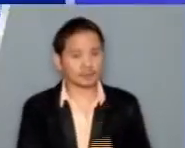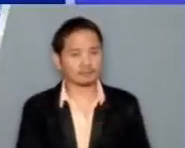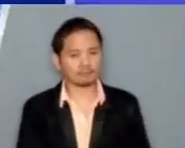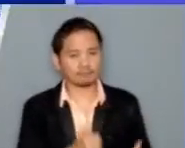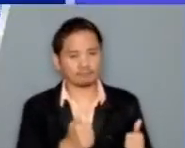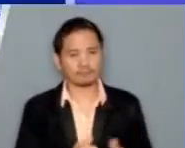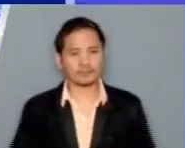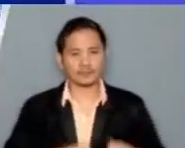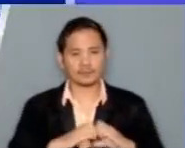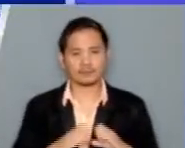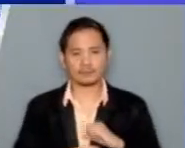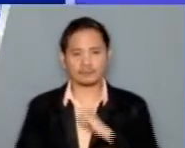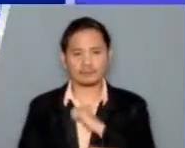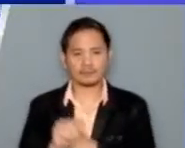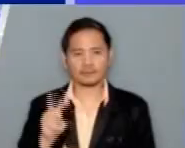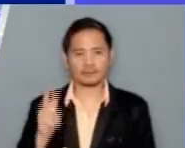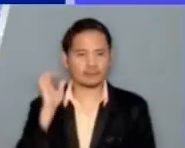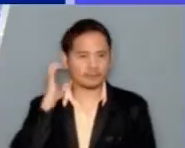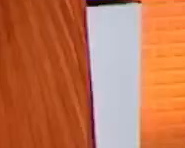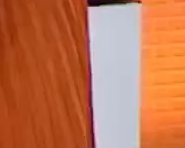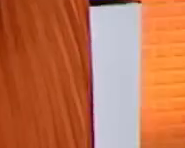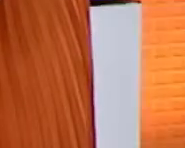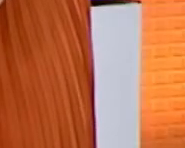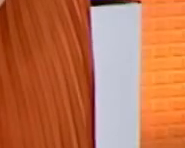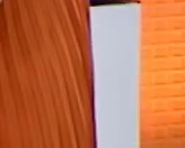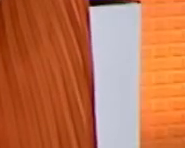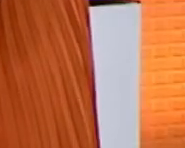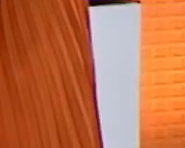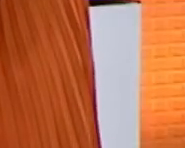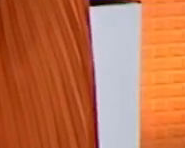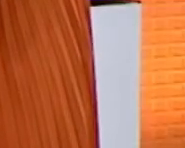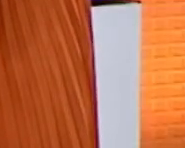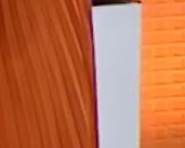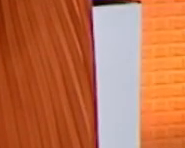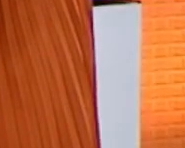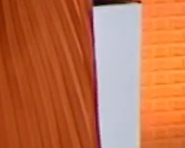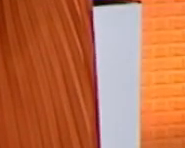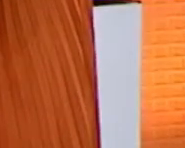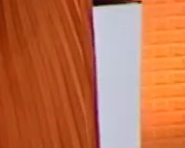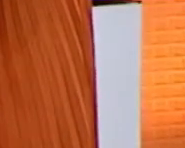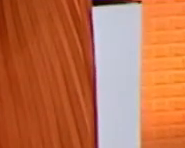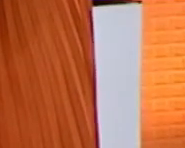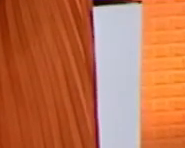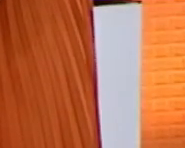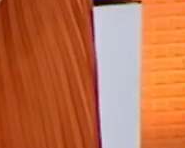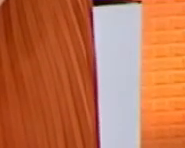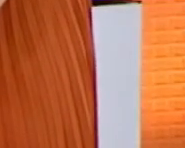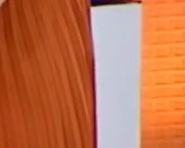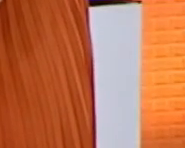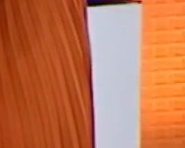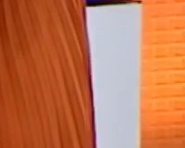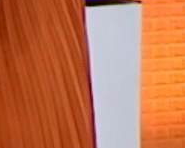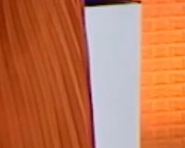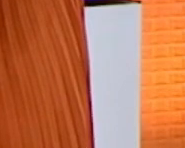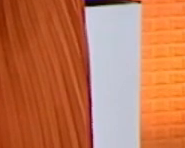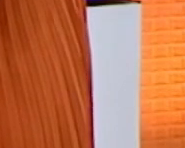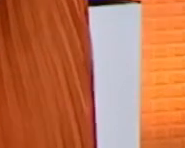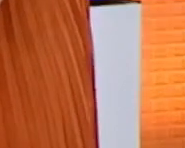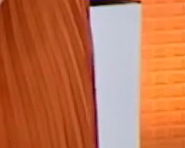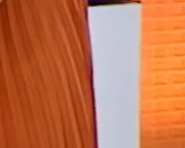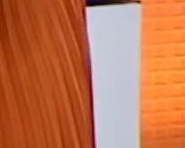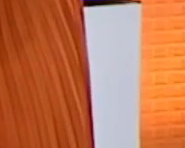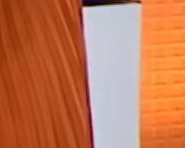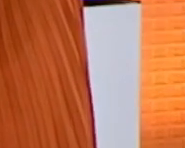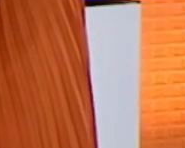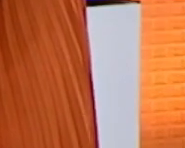tv1 Mindanao mga kapuso para una ka sa mga balita mag-subscribe sa GM integrated news sa YouTube